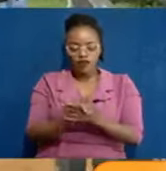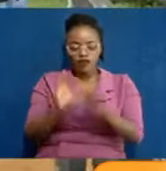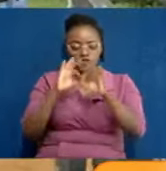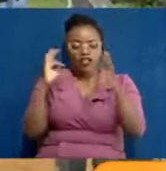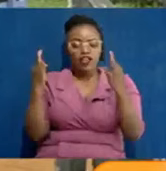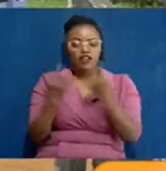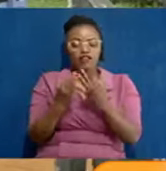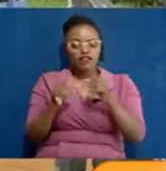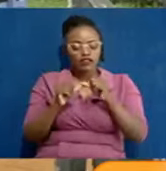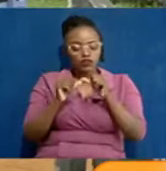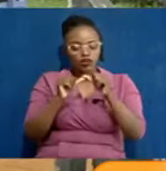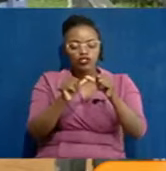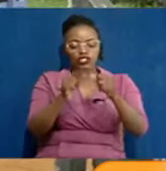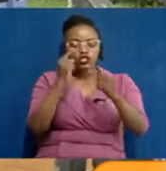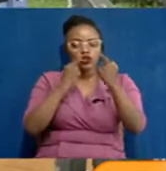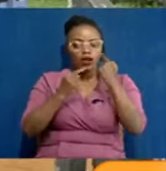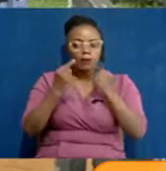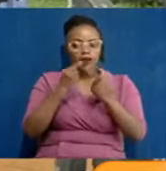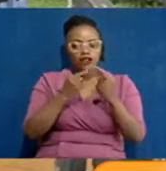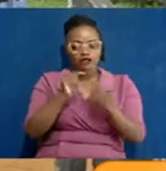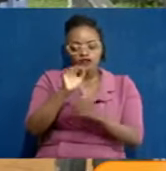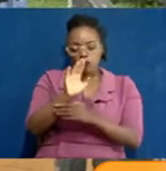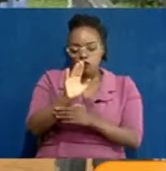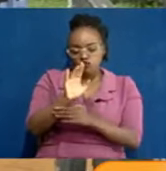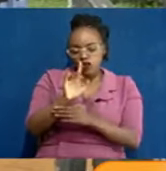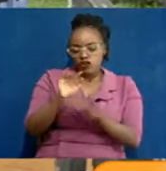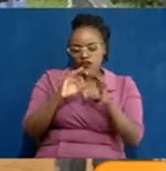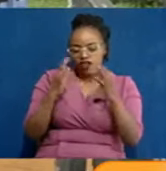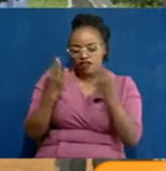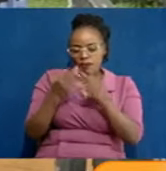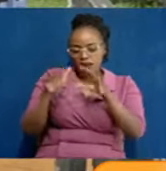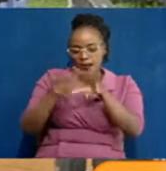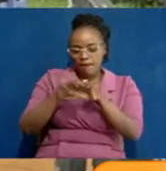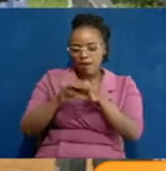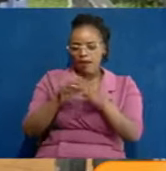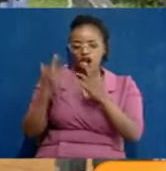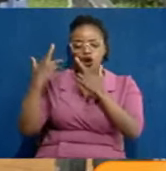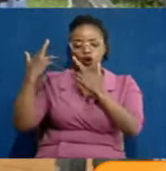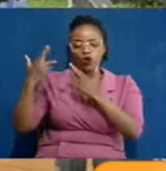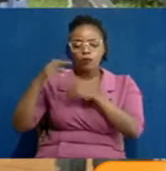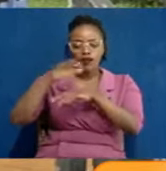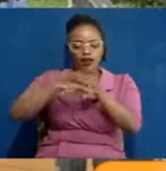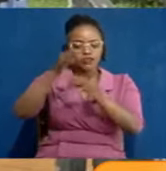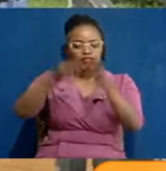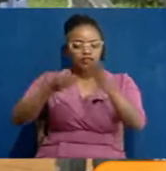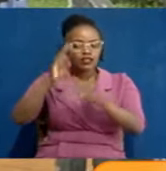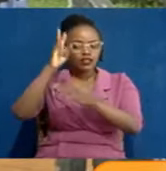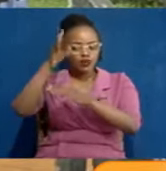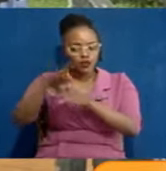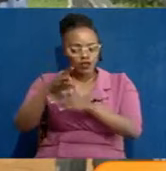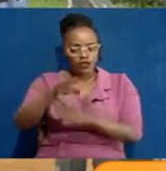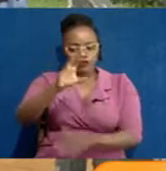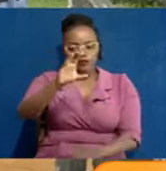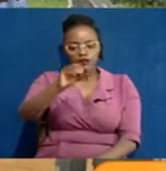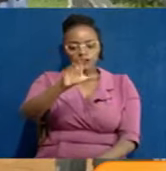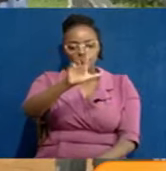Familia inapoendeleza maombolezi ya mpendwa wao, ni matumaini yao kwamba watapata haki.